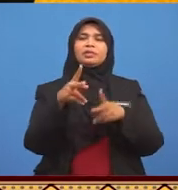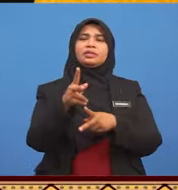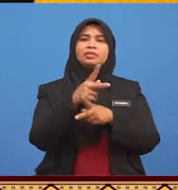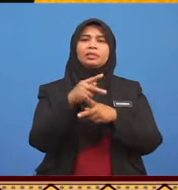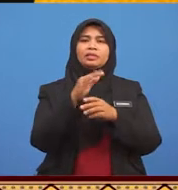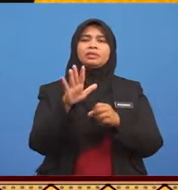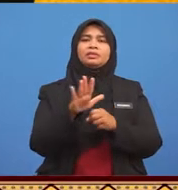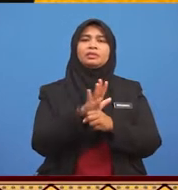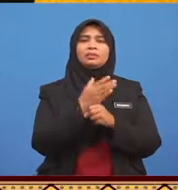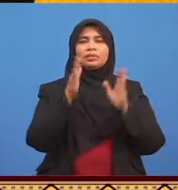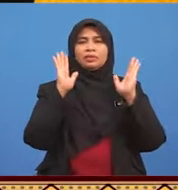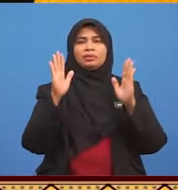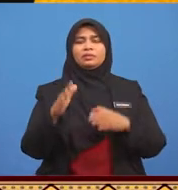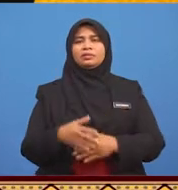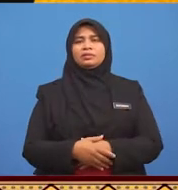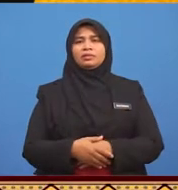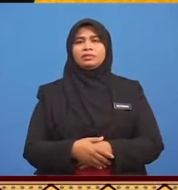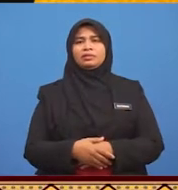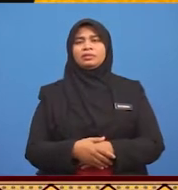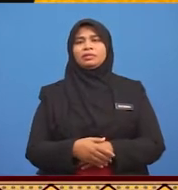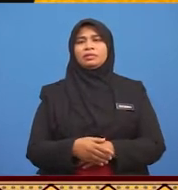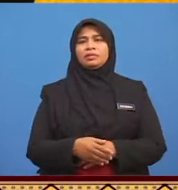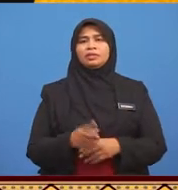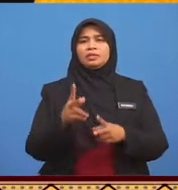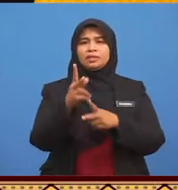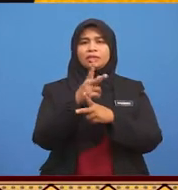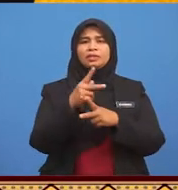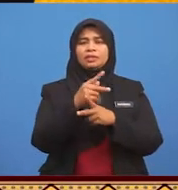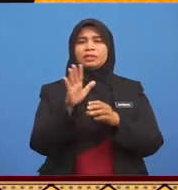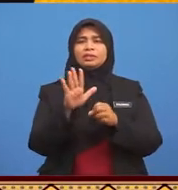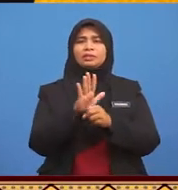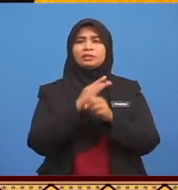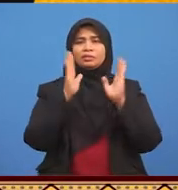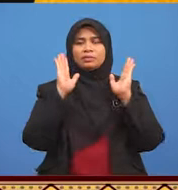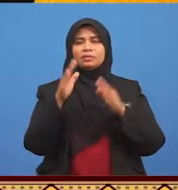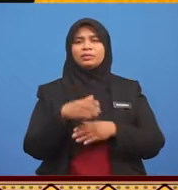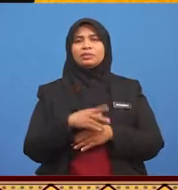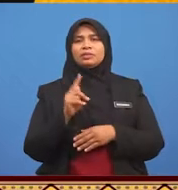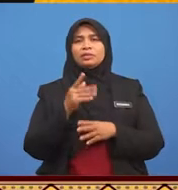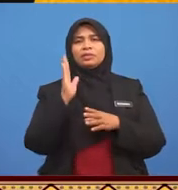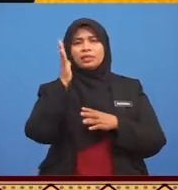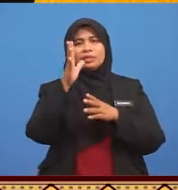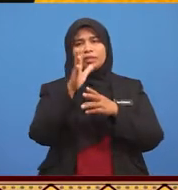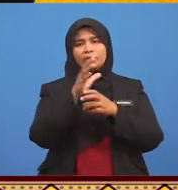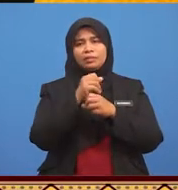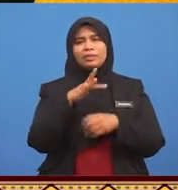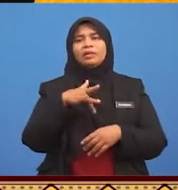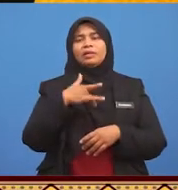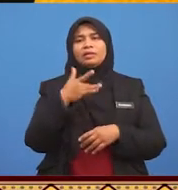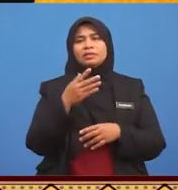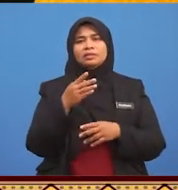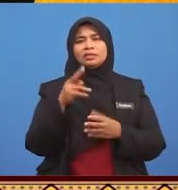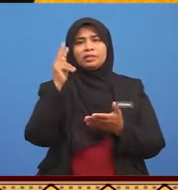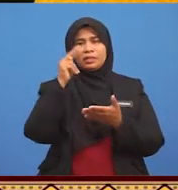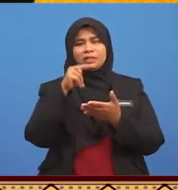kesempurnaan solat. Apabila kita menjaga kesempurnaan solat, kita akan dapat merasai nikmat khusyuk dalam